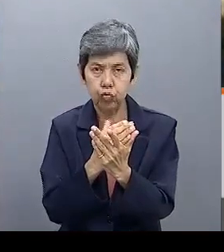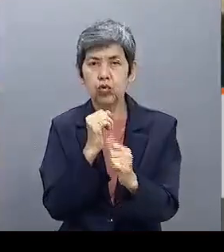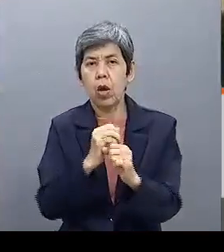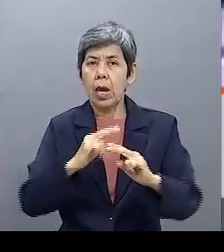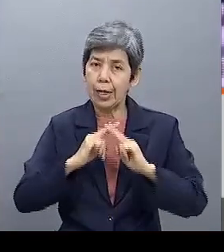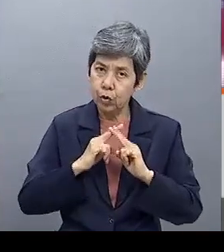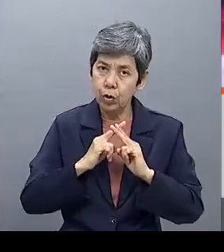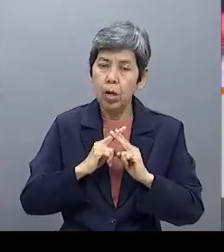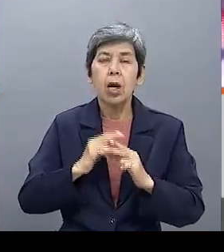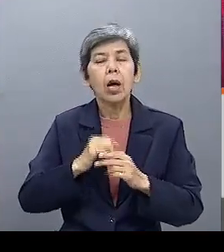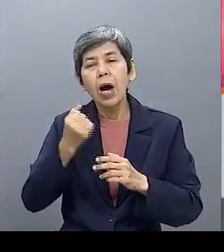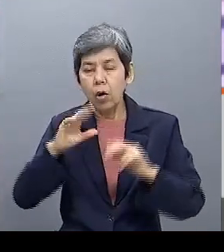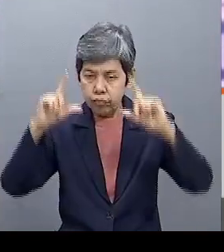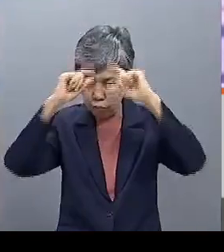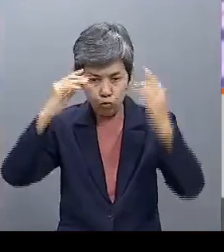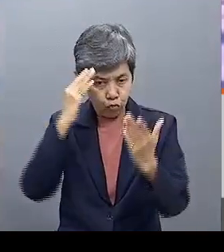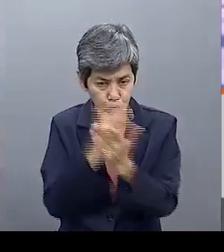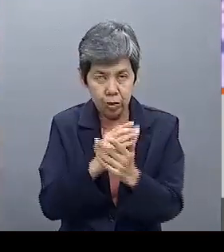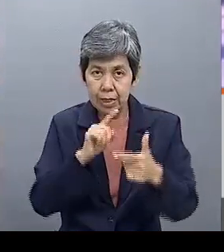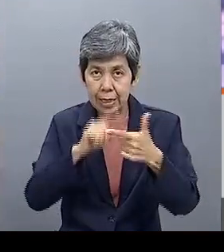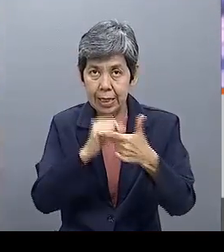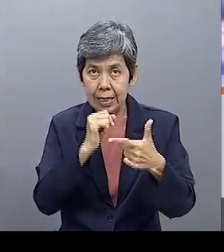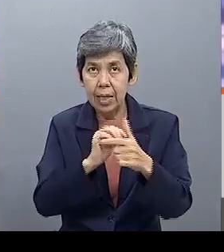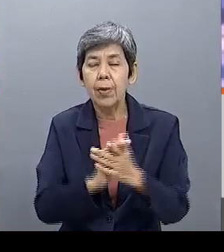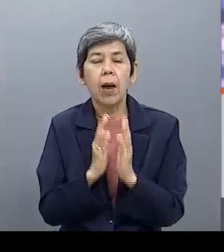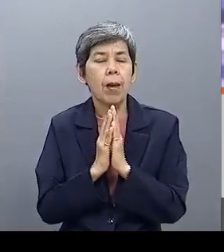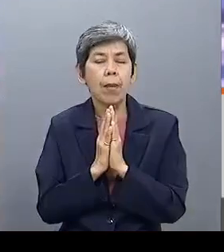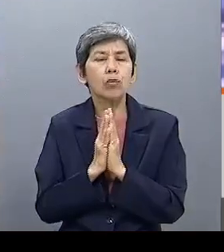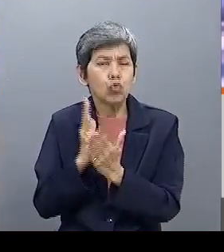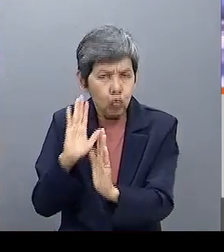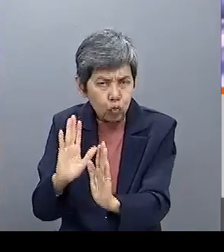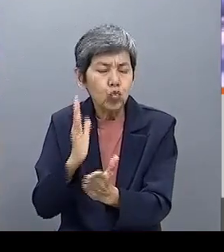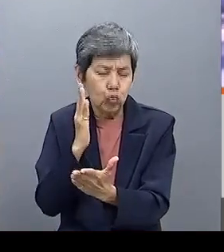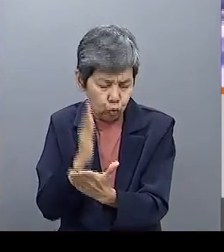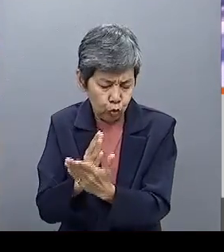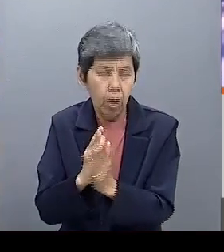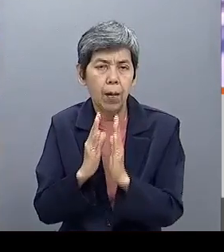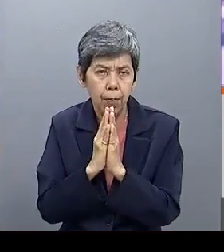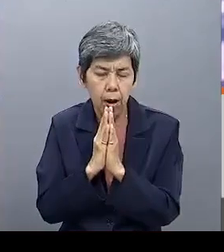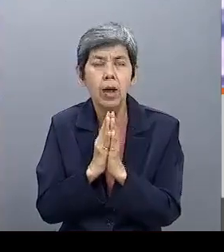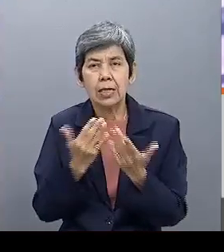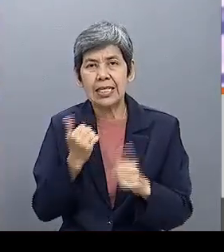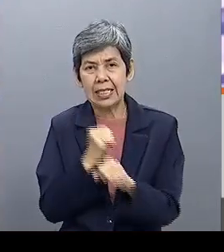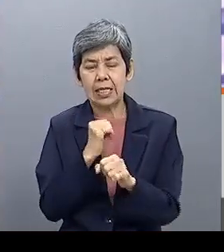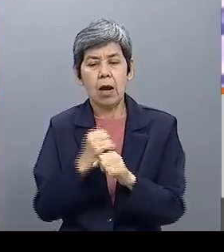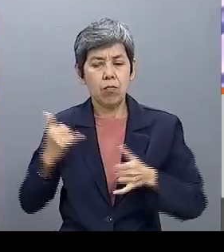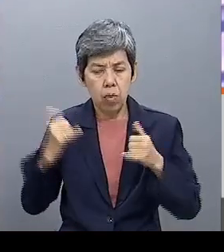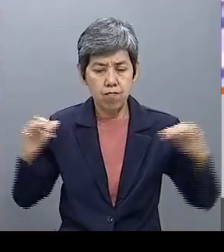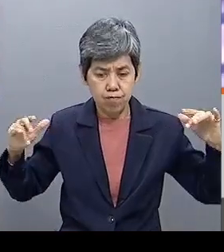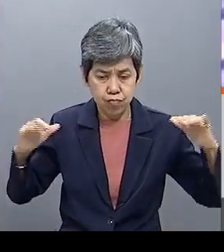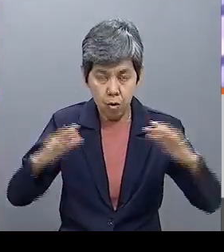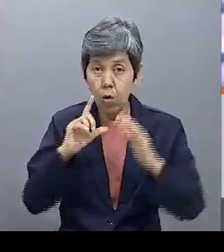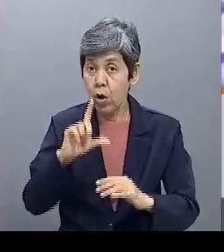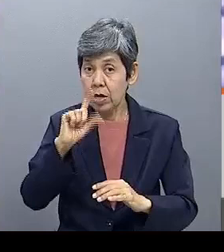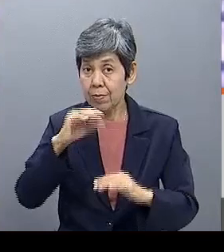สหกรณ์ให้งดปฏิบัติศาสนกิจและศาสนพิธีของทุกศาสนาที่มีการรวมกลุ่มตั้งแต่ 20คนขึ้น